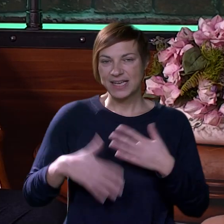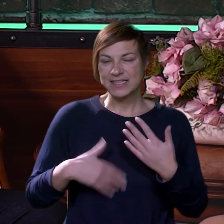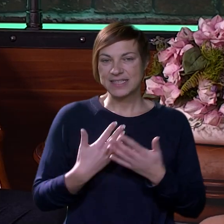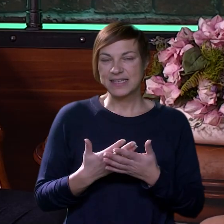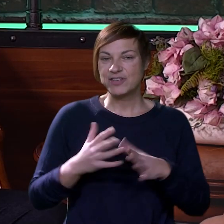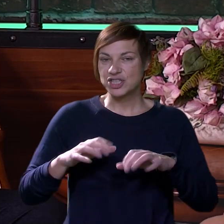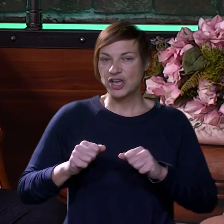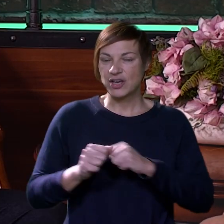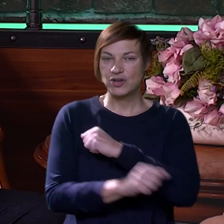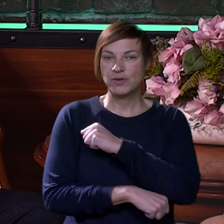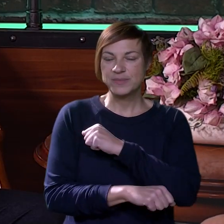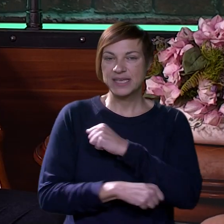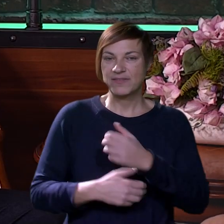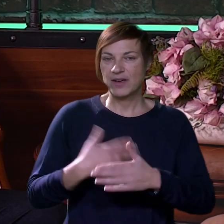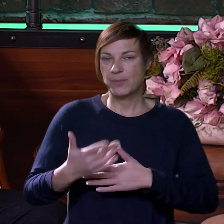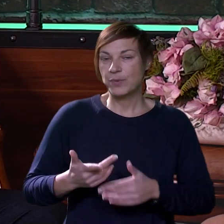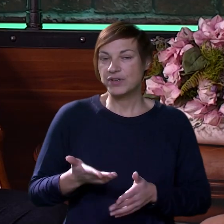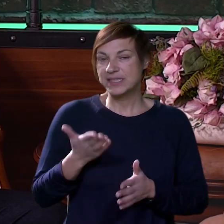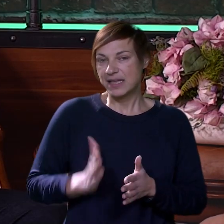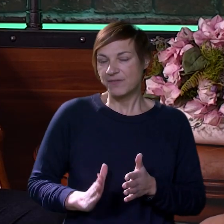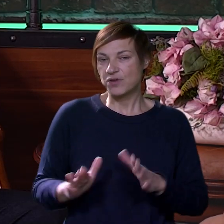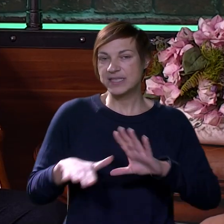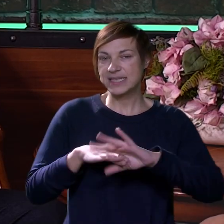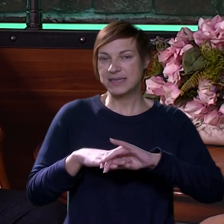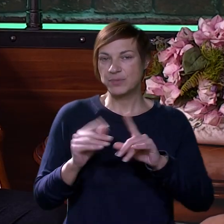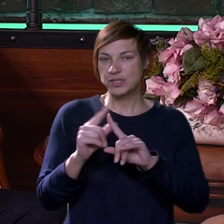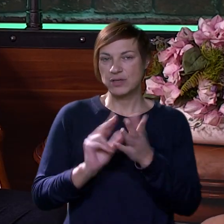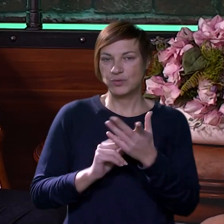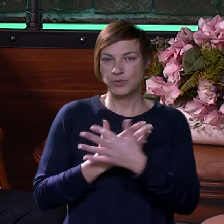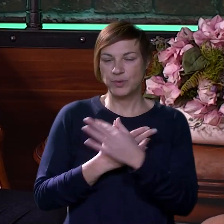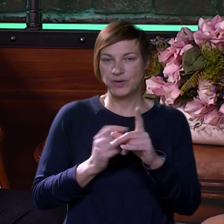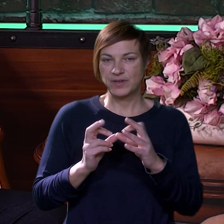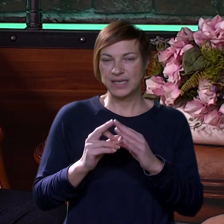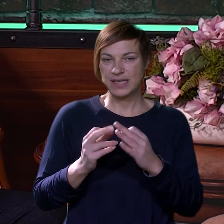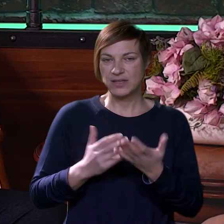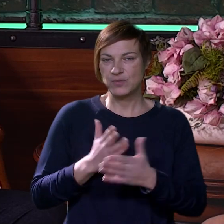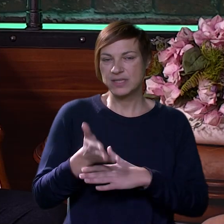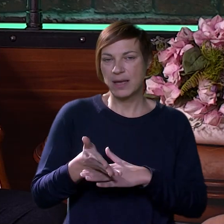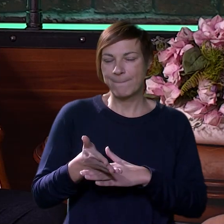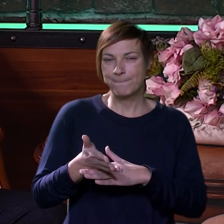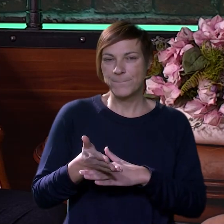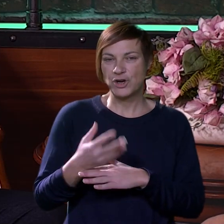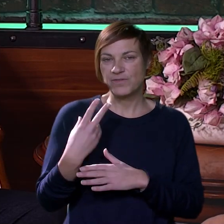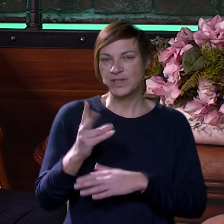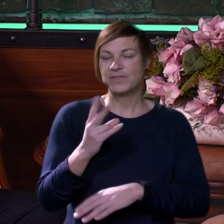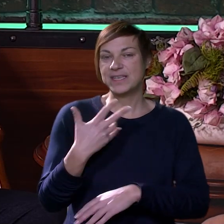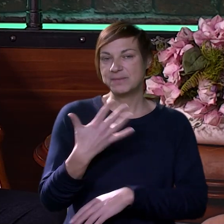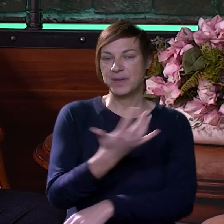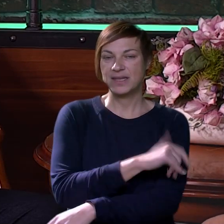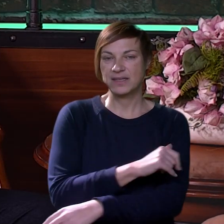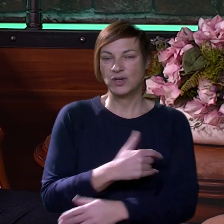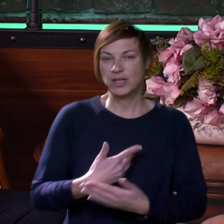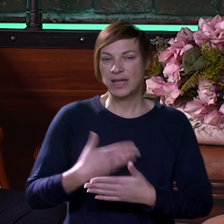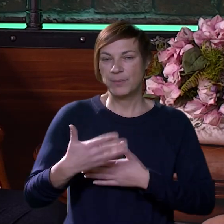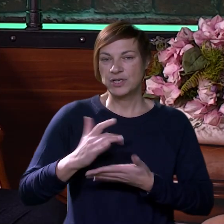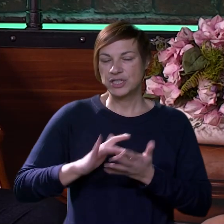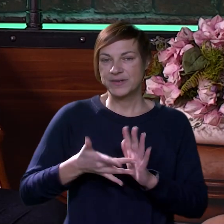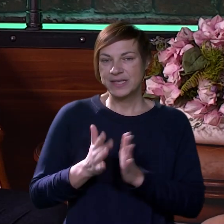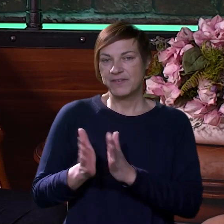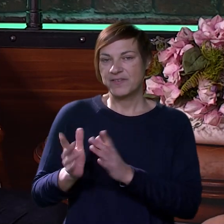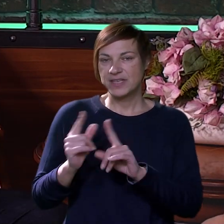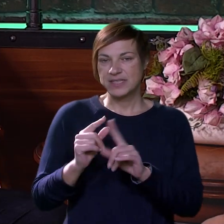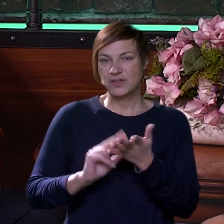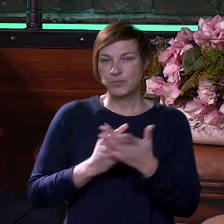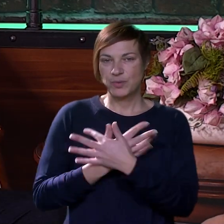sam završio ekonomski fakultet i poslije vojske, zaposlio sam se u Dubrovkinji. Tu sam proveo nekih 20-25 godina. Prošao sam sve